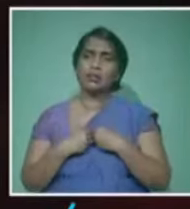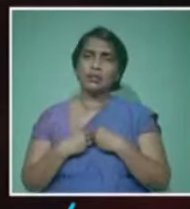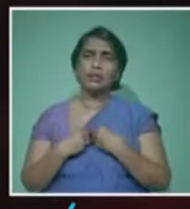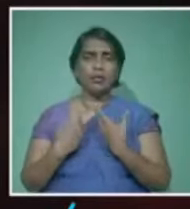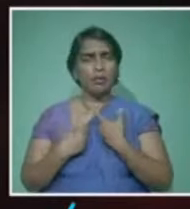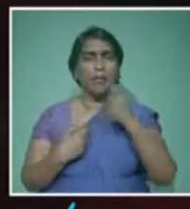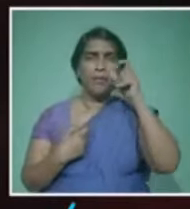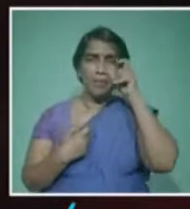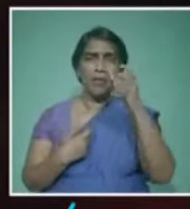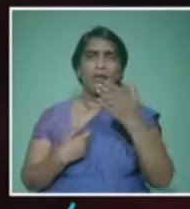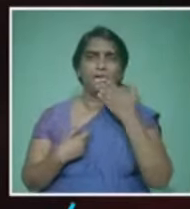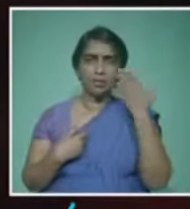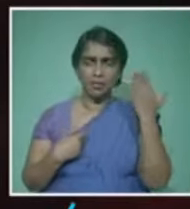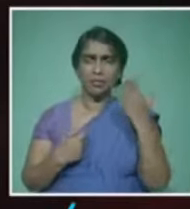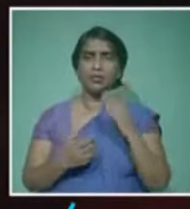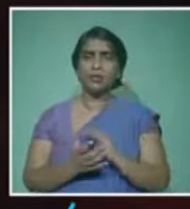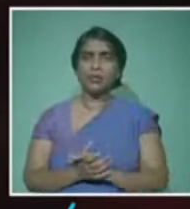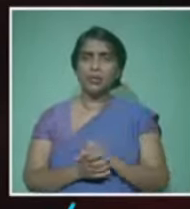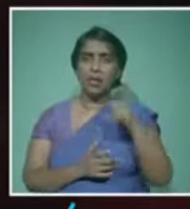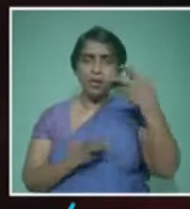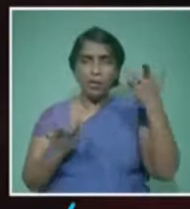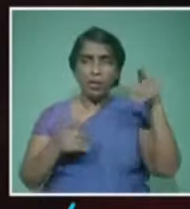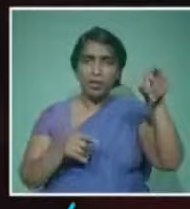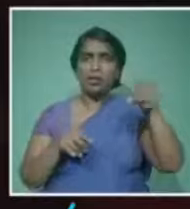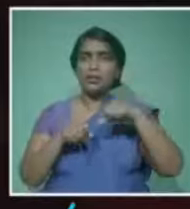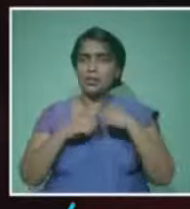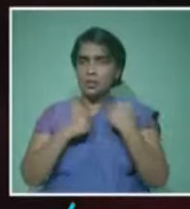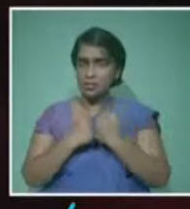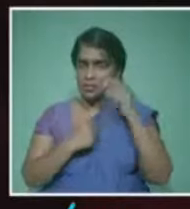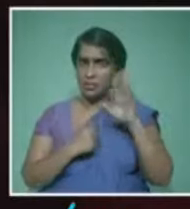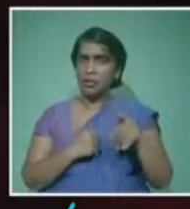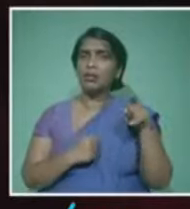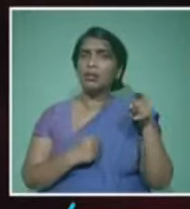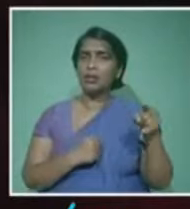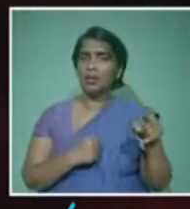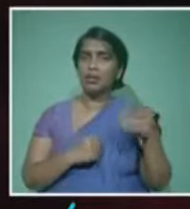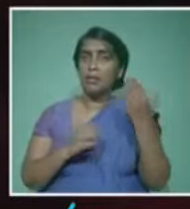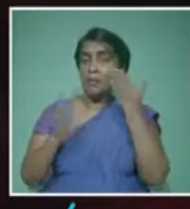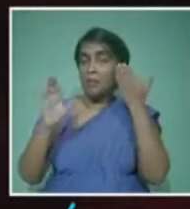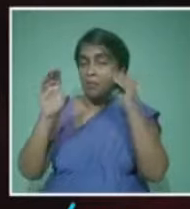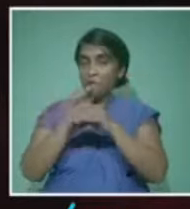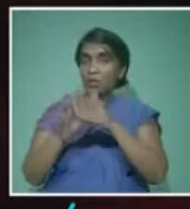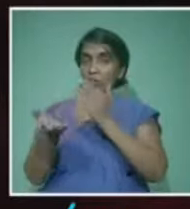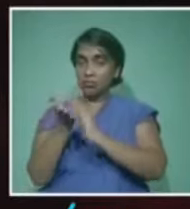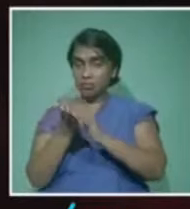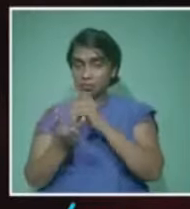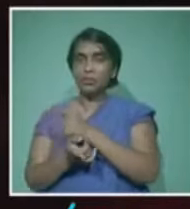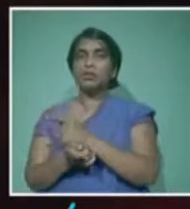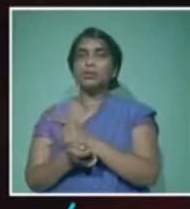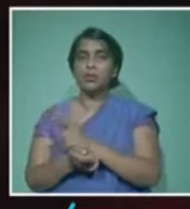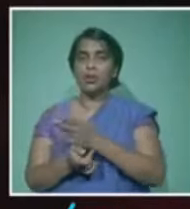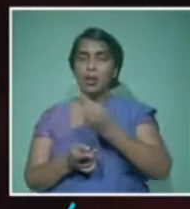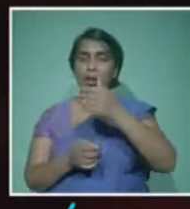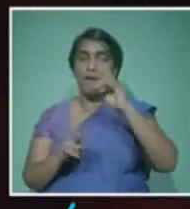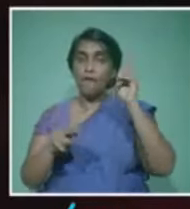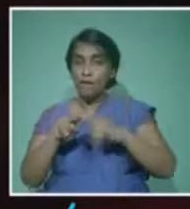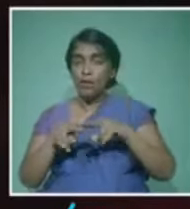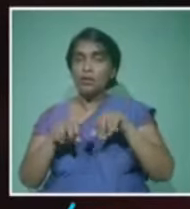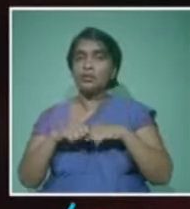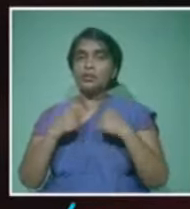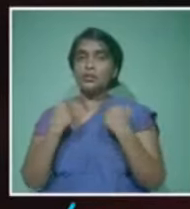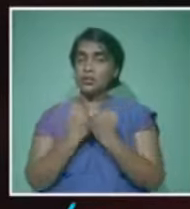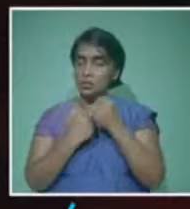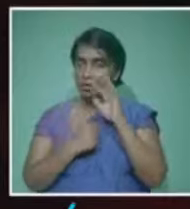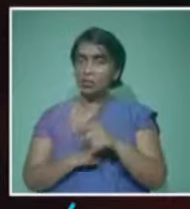අපි ඒකත් බලන්න පුළුවන් ඔබතුමාගේ කවුරු හරි ඉන්නවා නම් සමාගමක් ඉන්නවා නම් ඔබතුමා පෙනී ඉන්න සමාගමක් ඉන්නවා නම් ඔබතුමාට කවුරු හරි මිත්‍ර සමාගමක් තියෙනවා